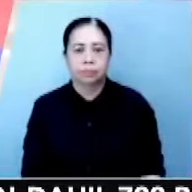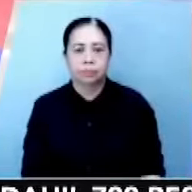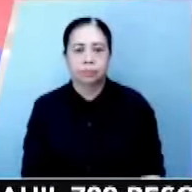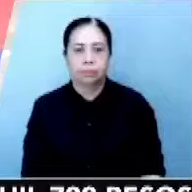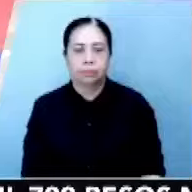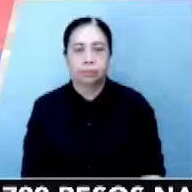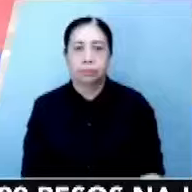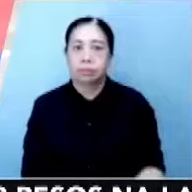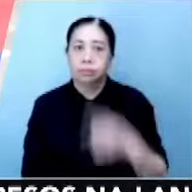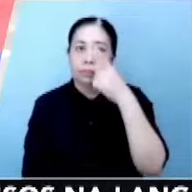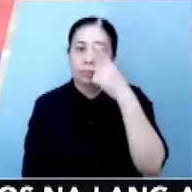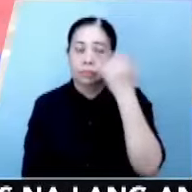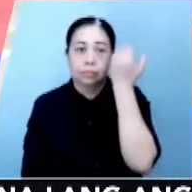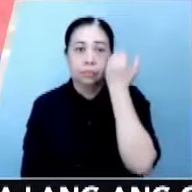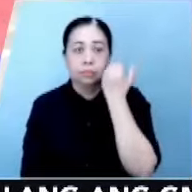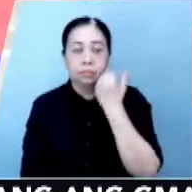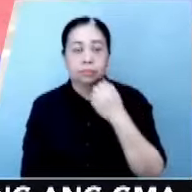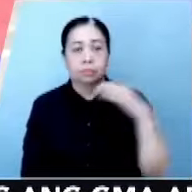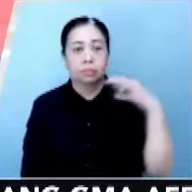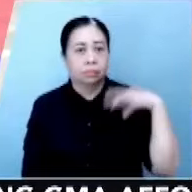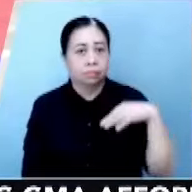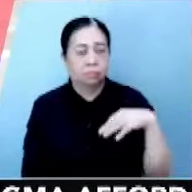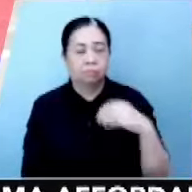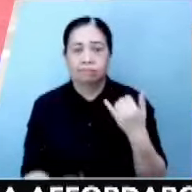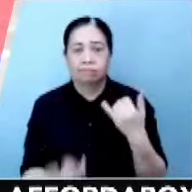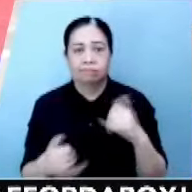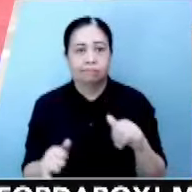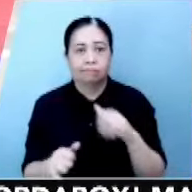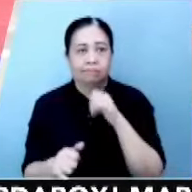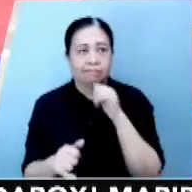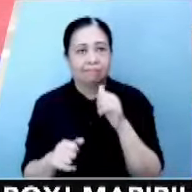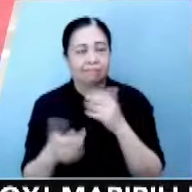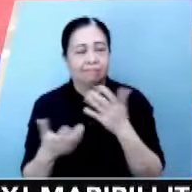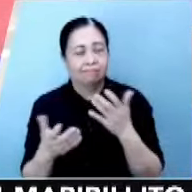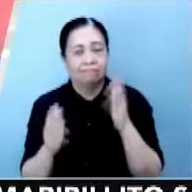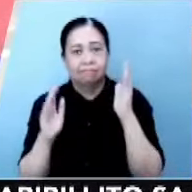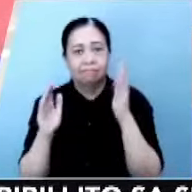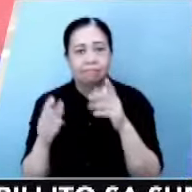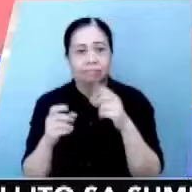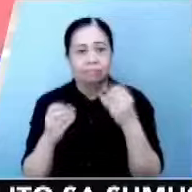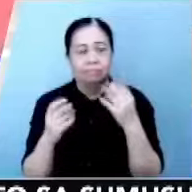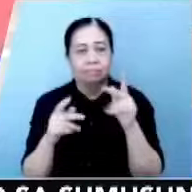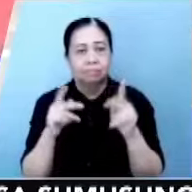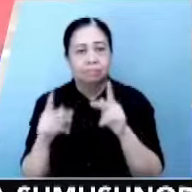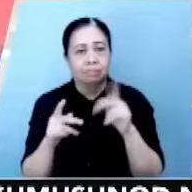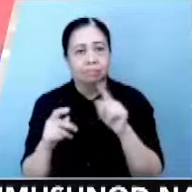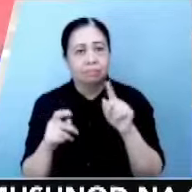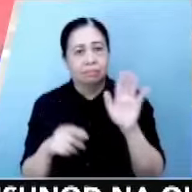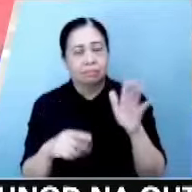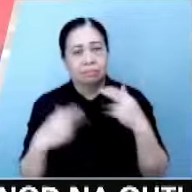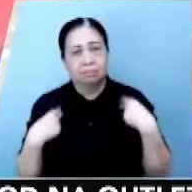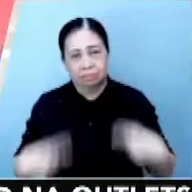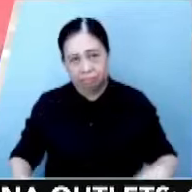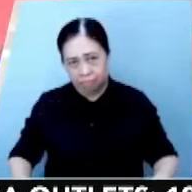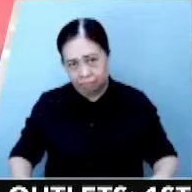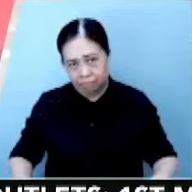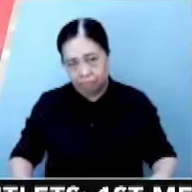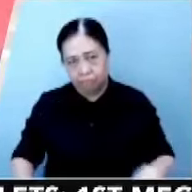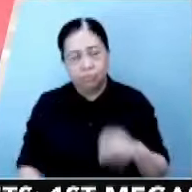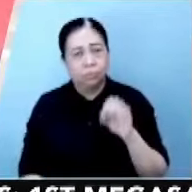Dahil sa kakulangan ng kita, hindi pa rin napagtutuunan ng pansin ng marami ang kanilang kalusugan. Kaya naman